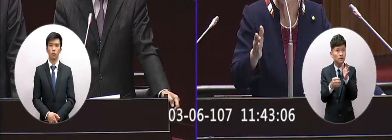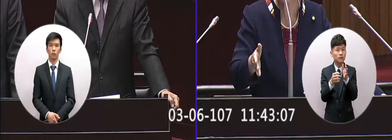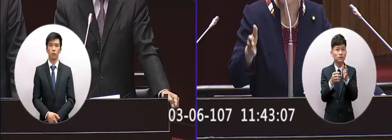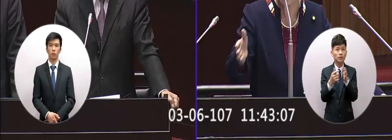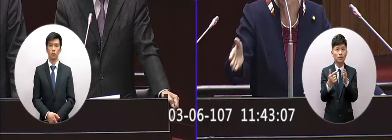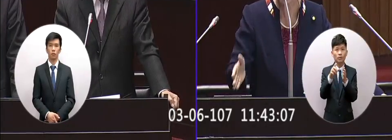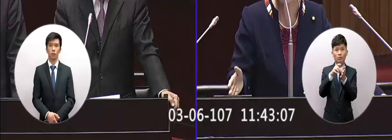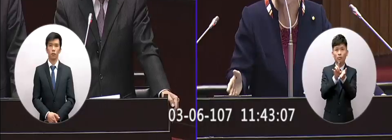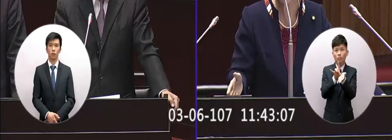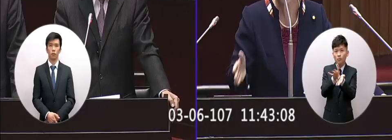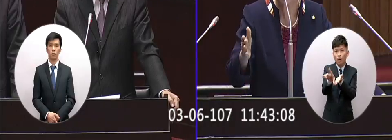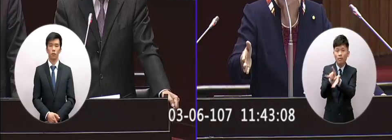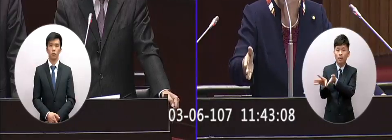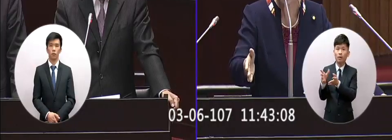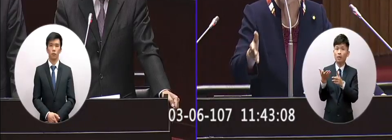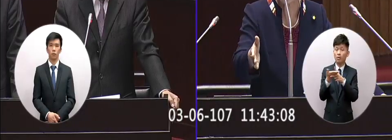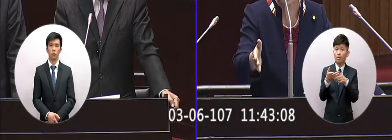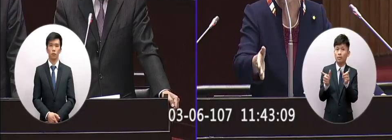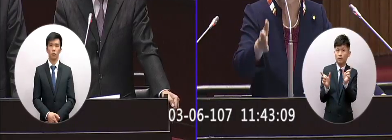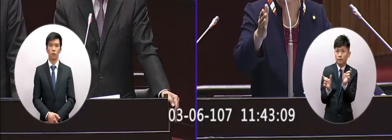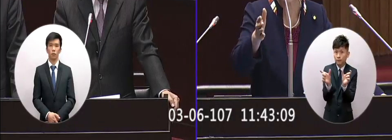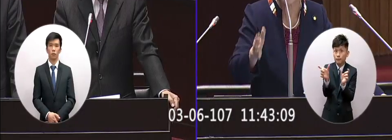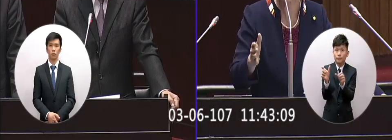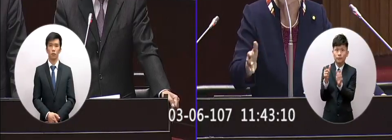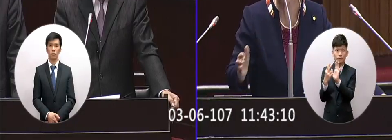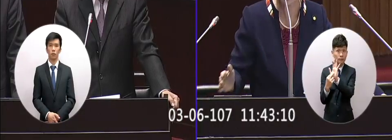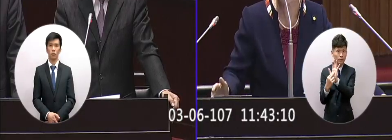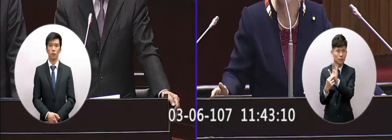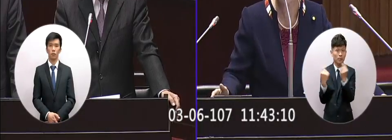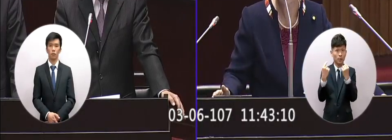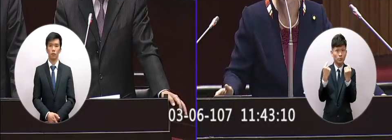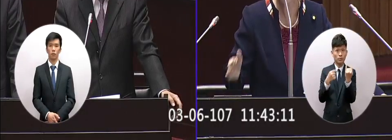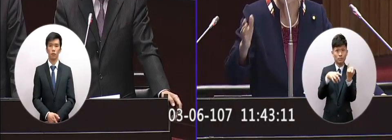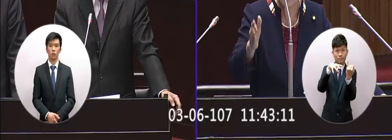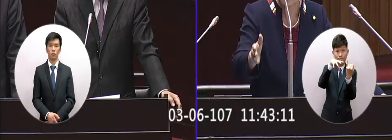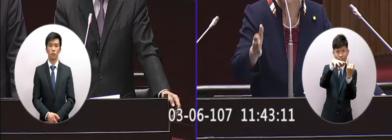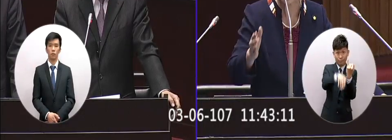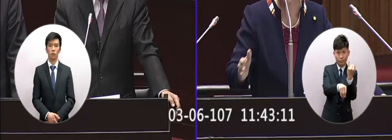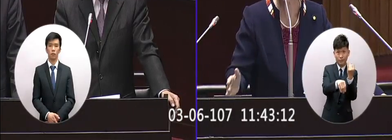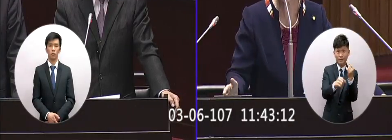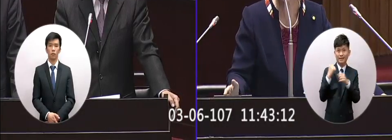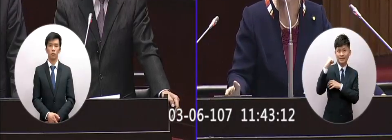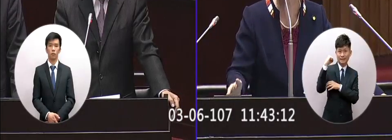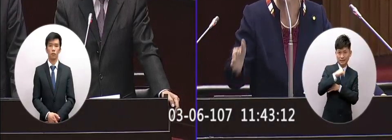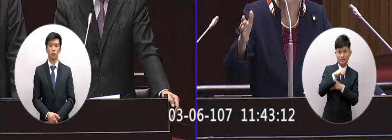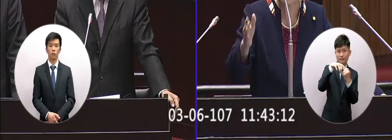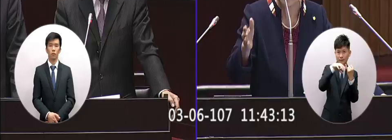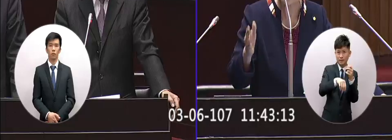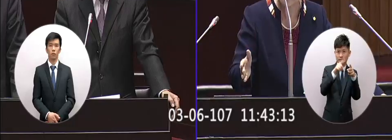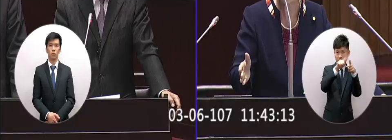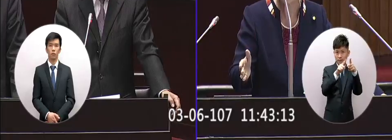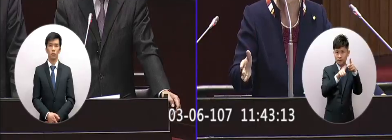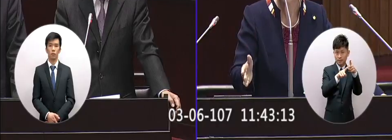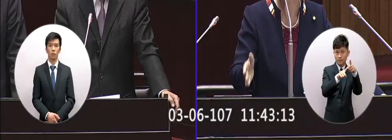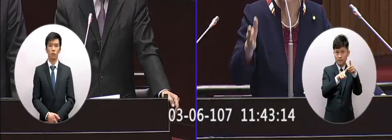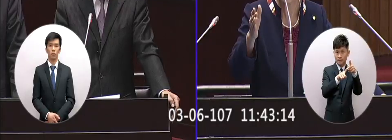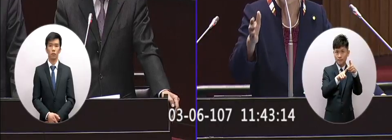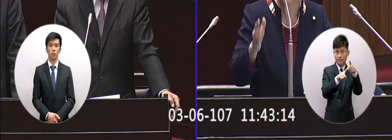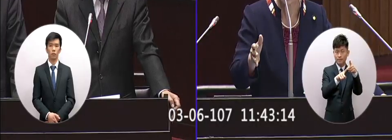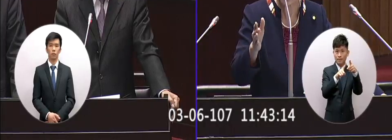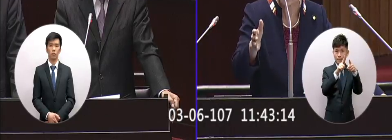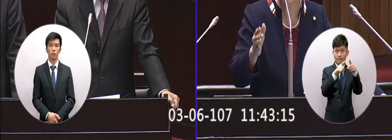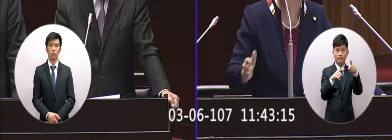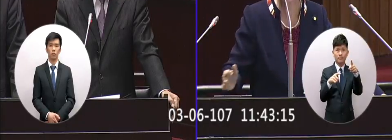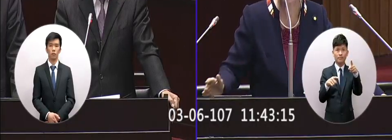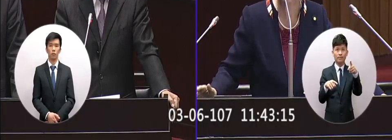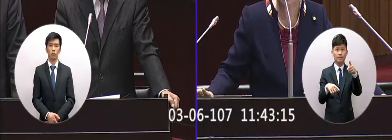架或是加以注解。就像说以前我们把这强奸两个字，后来在刑法修正的时候，我们认为强奸它其实